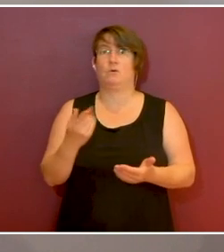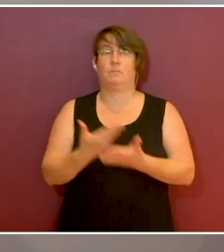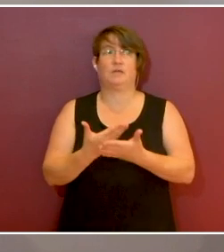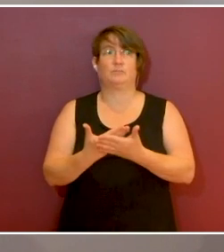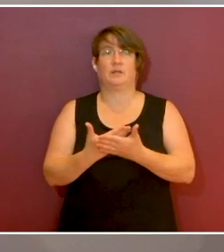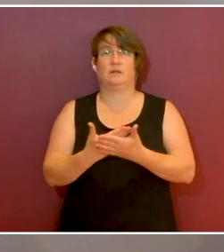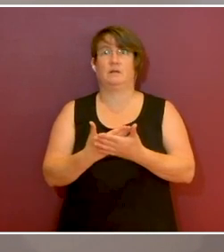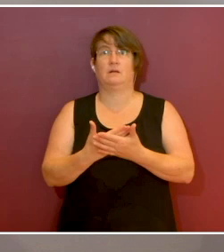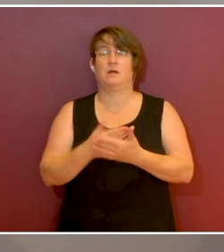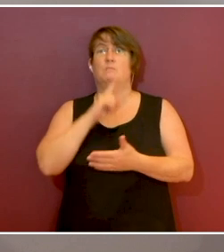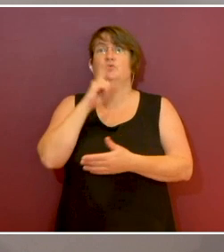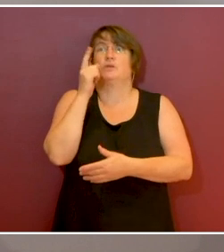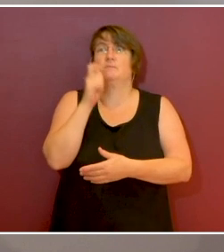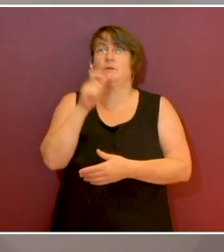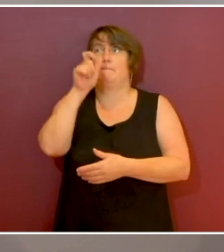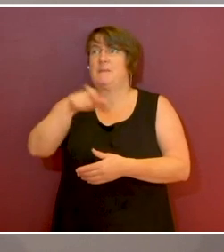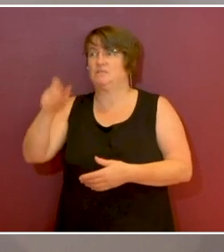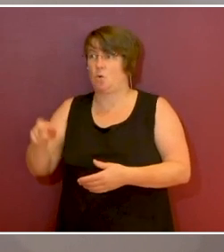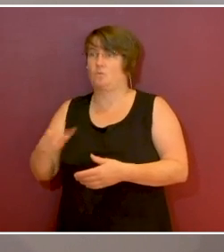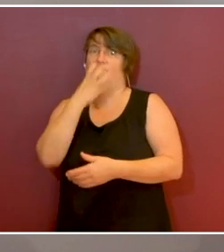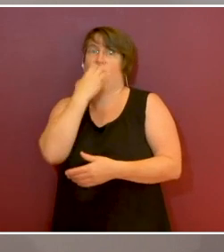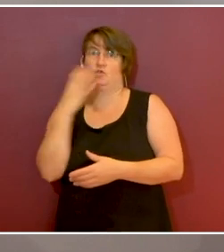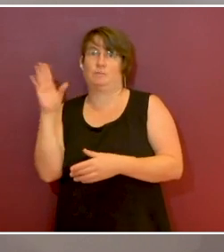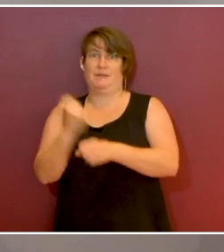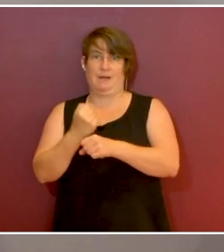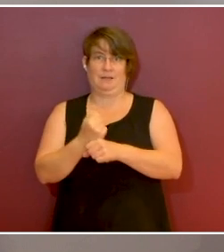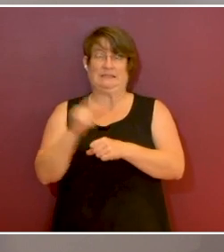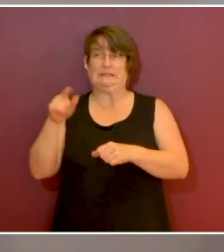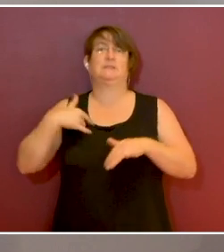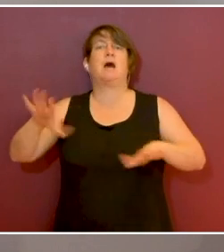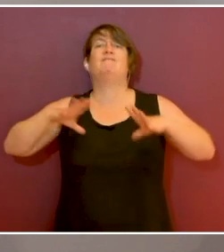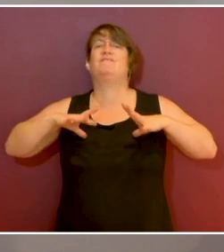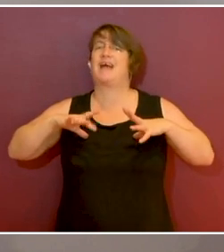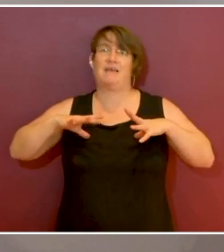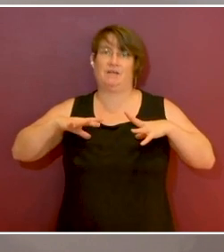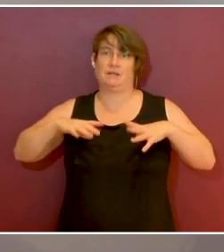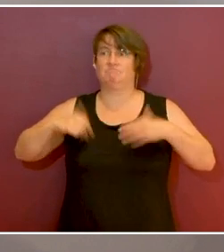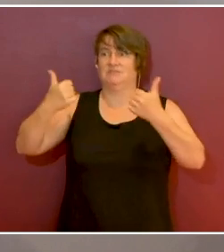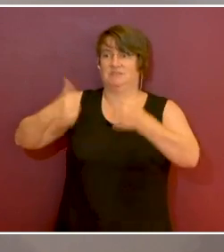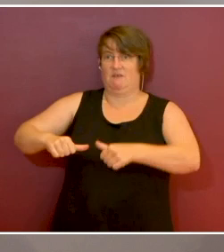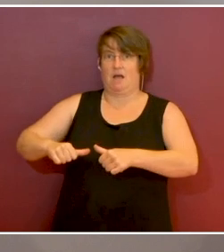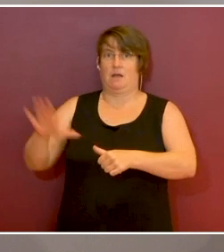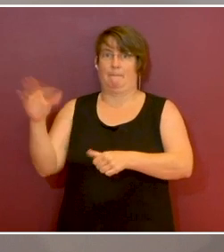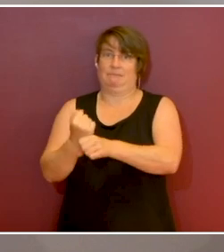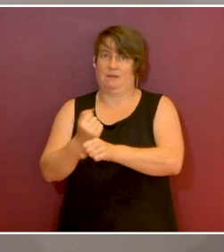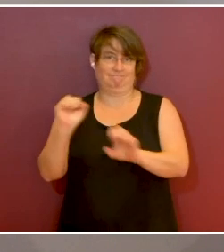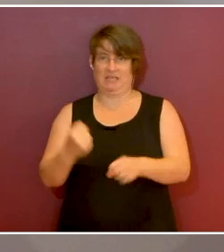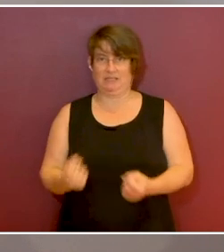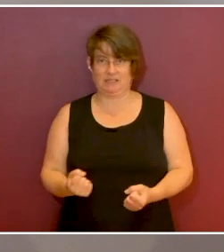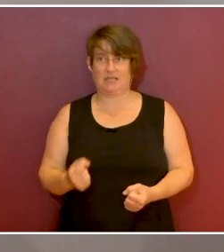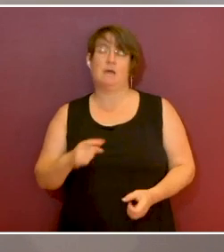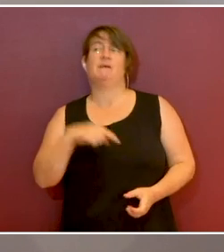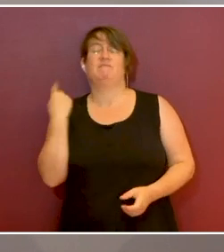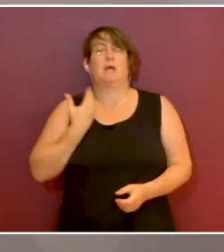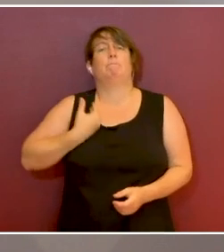ganz bestimmte Leute das wollten. Das ist natürlich freiwillig. Sie können ja niemanden zwingen, an der Studie teilzunehmen. Aber wir haben schon uns bemüht, dass das möglichst